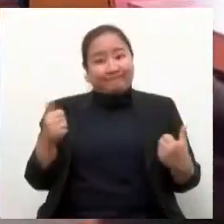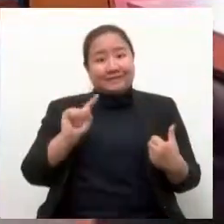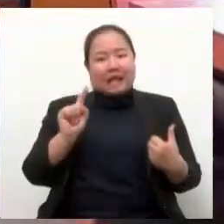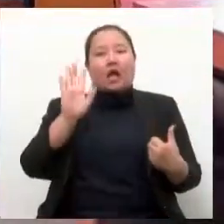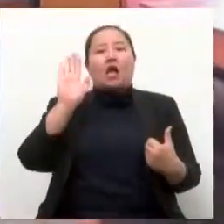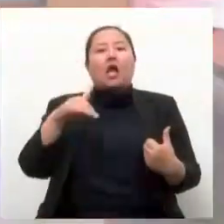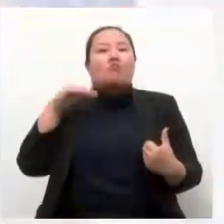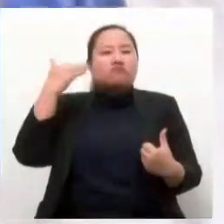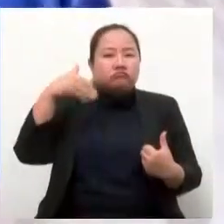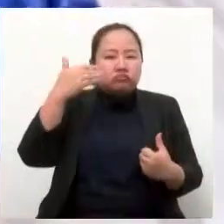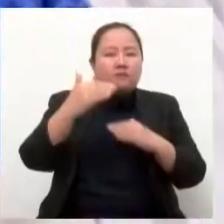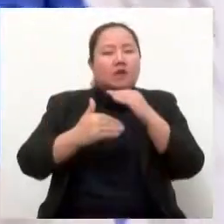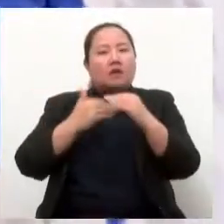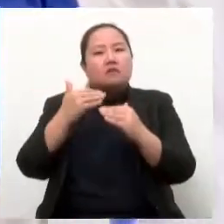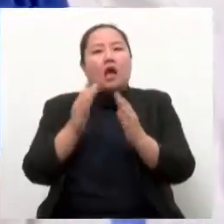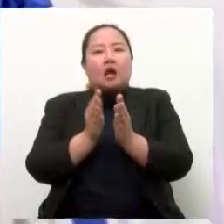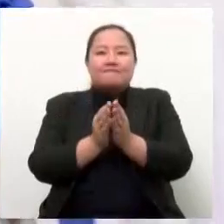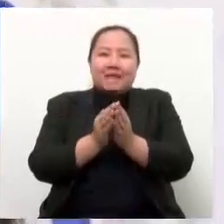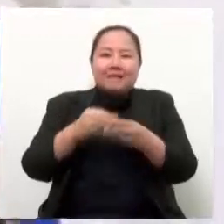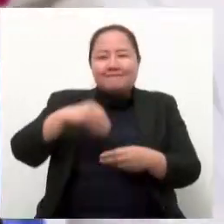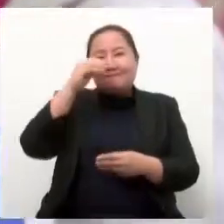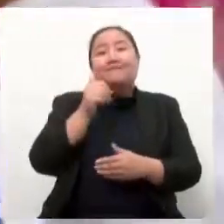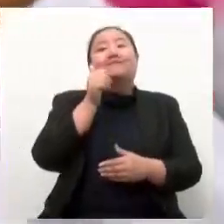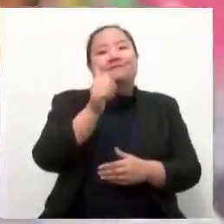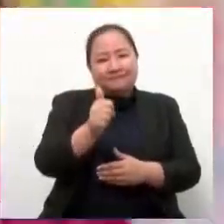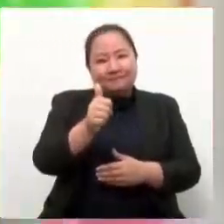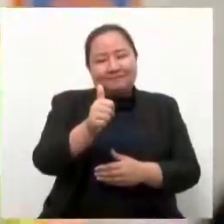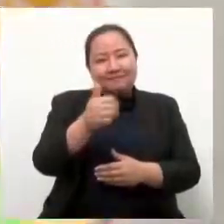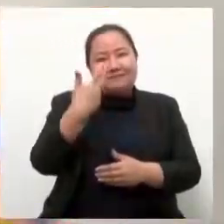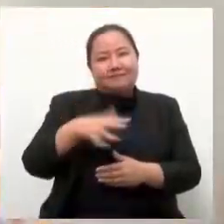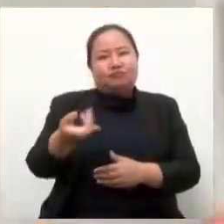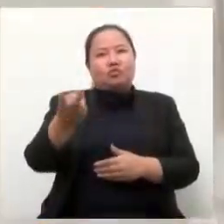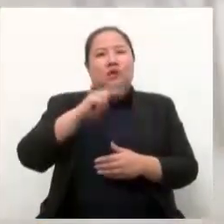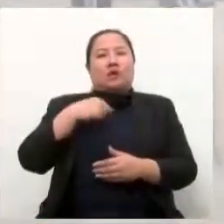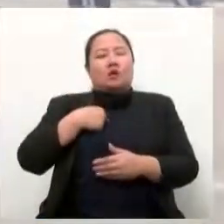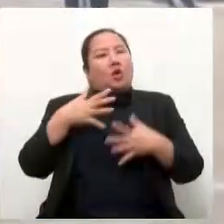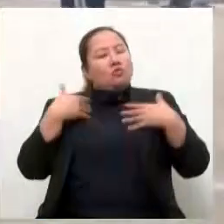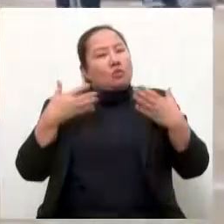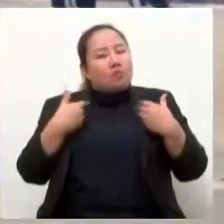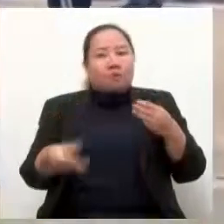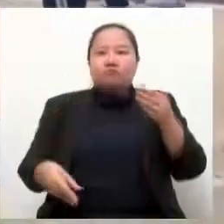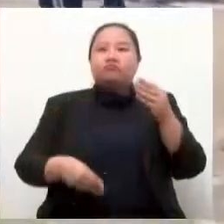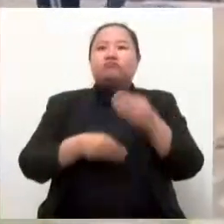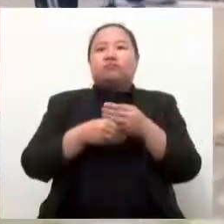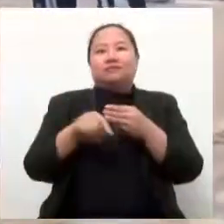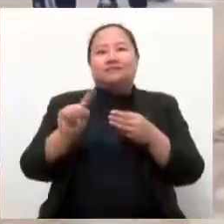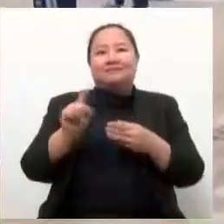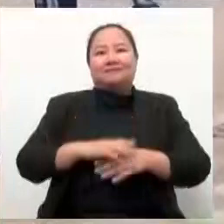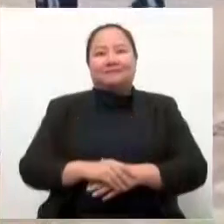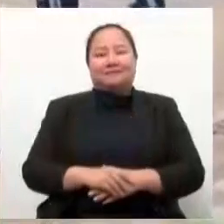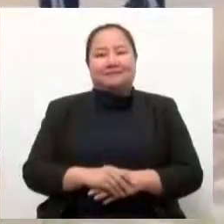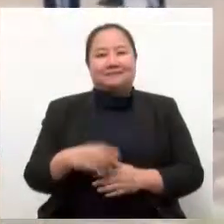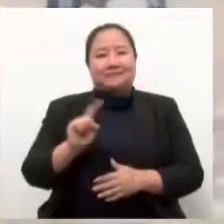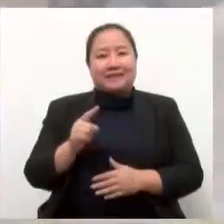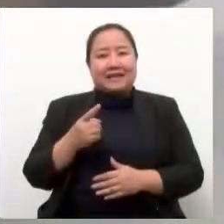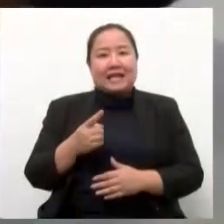การเรียนดีขึ้นเมื่อการเรียนดีขึ้นจะส่งผลกลับไปทำให้มีความสุขมากขึ้นซึ่งสอดคล้องกับนโยบาย